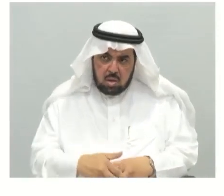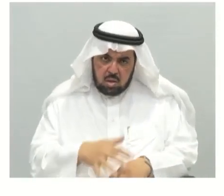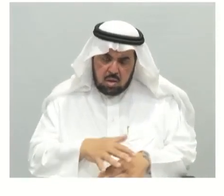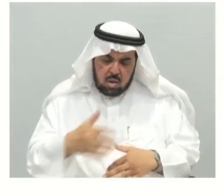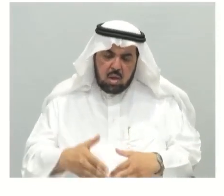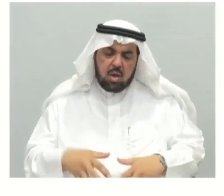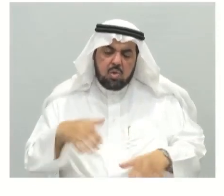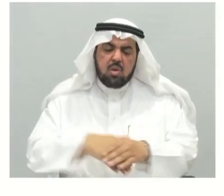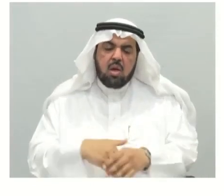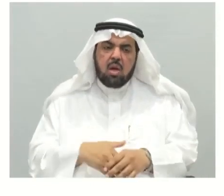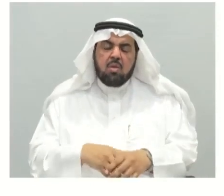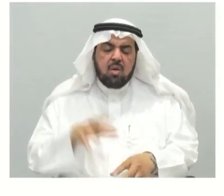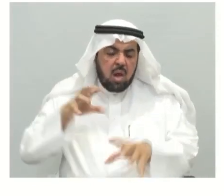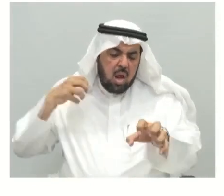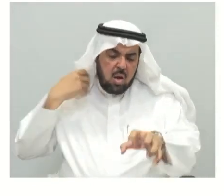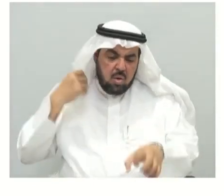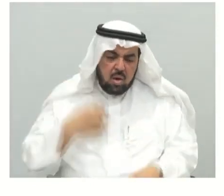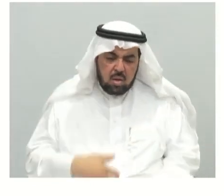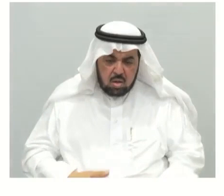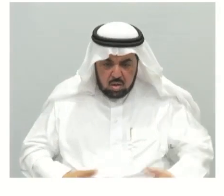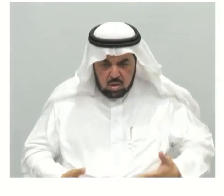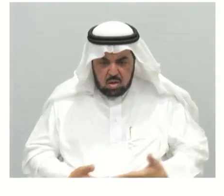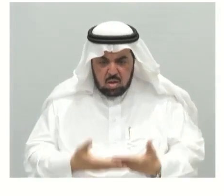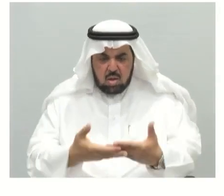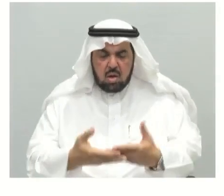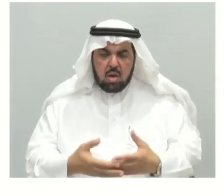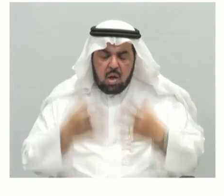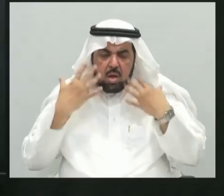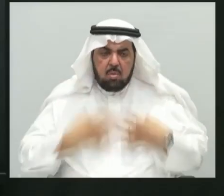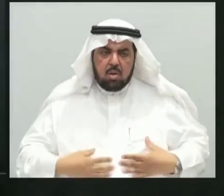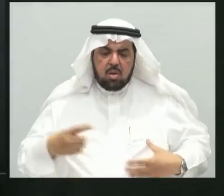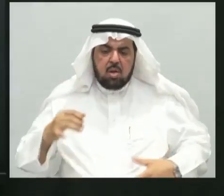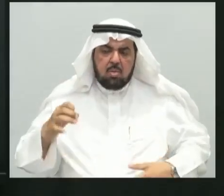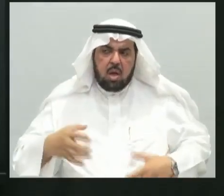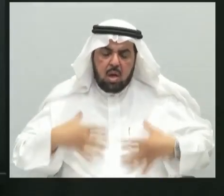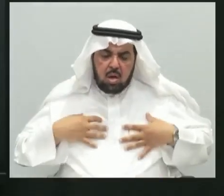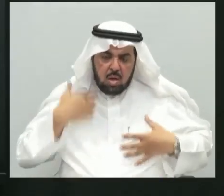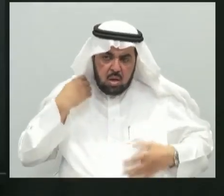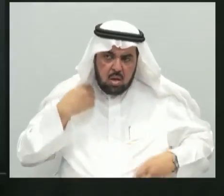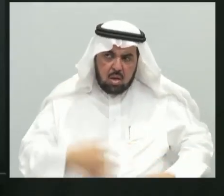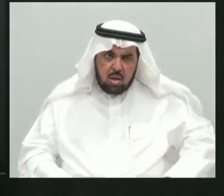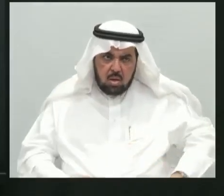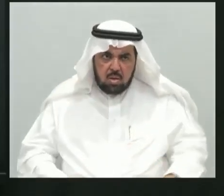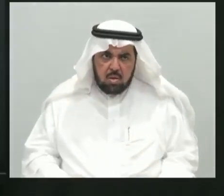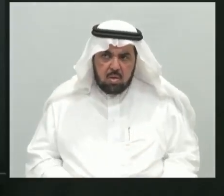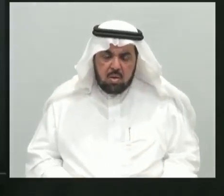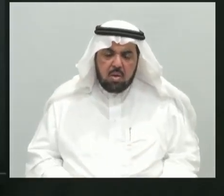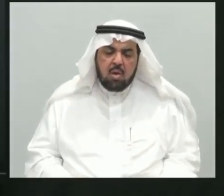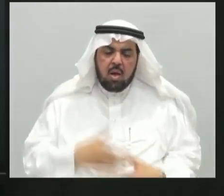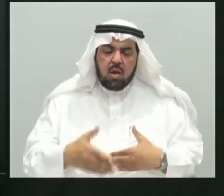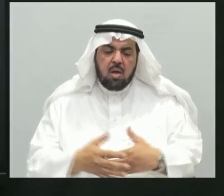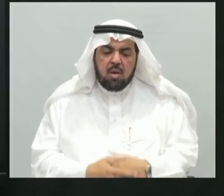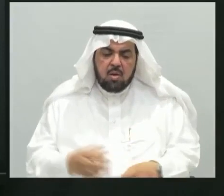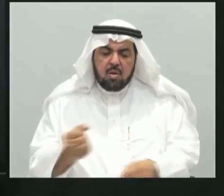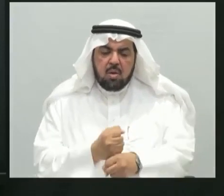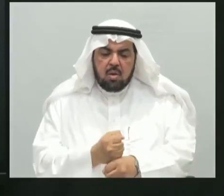والداخلي في الحيوانات ونلاحظ دعم الجسم دعم الجسم يقوم بالهيكل الداخلي وايضا الهيكل الخارجي